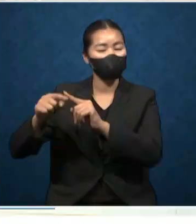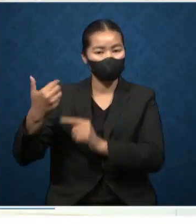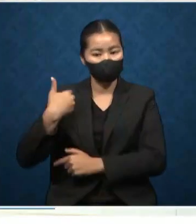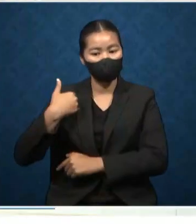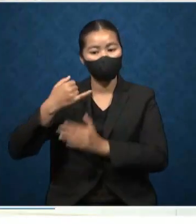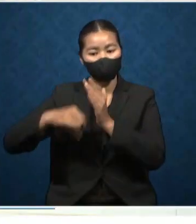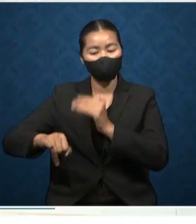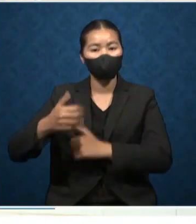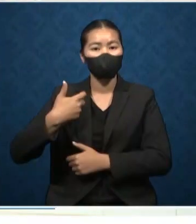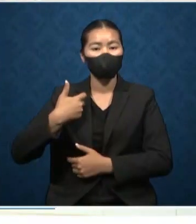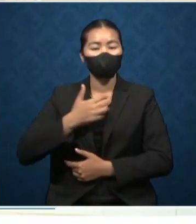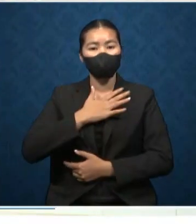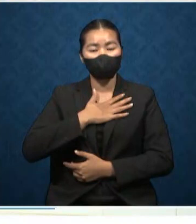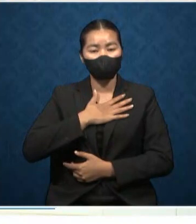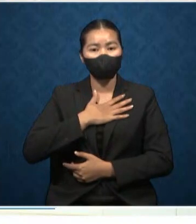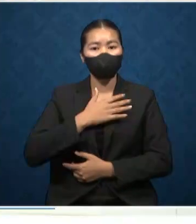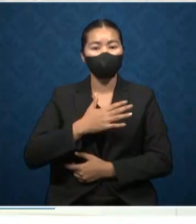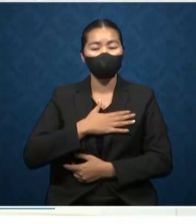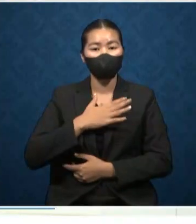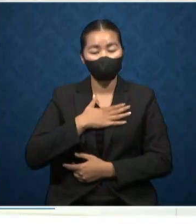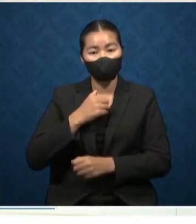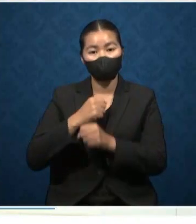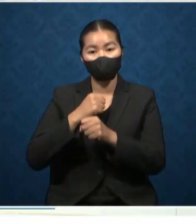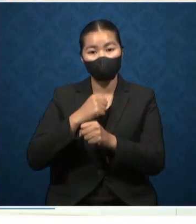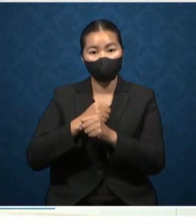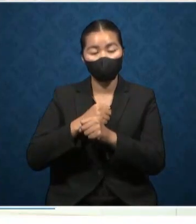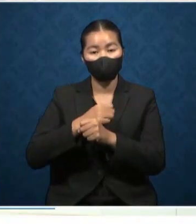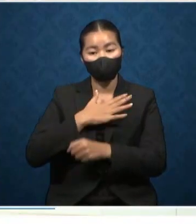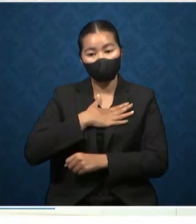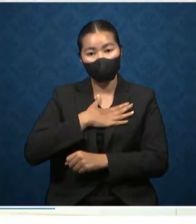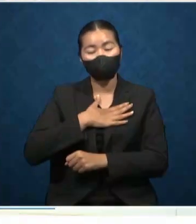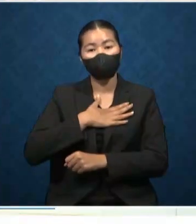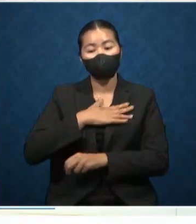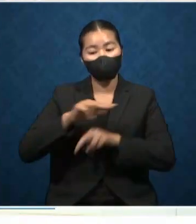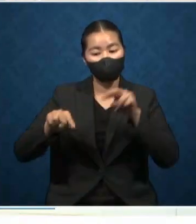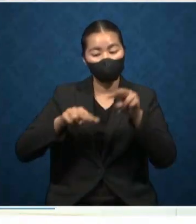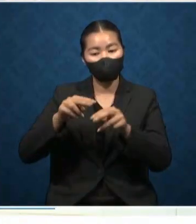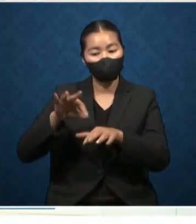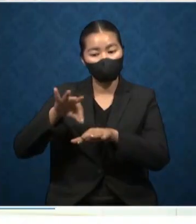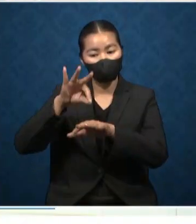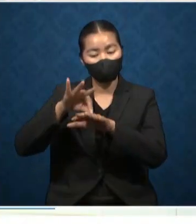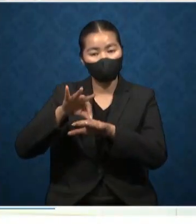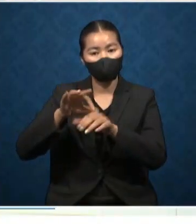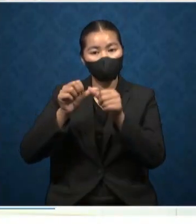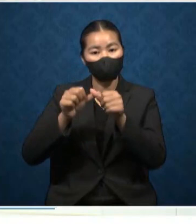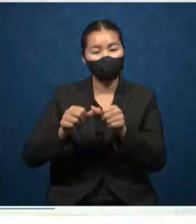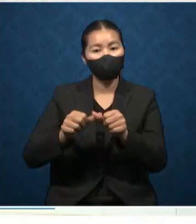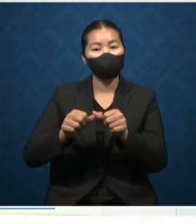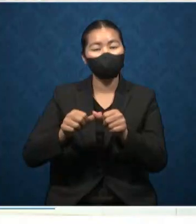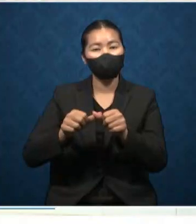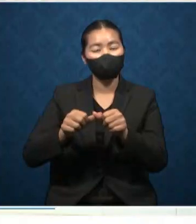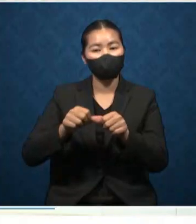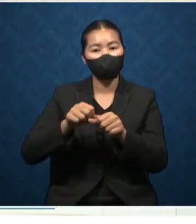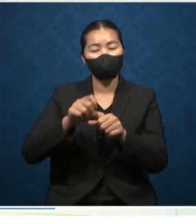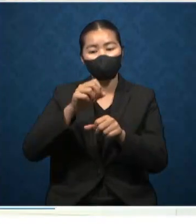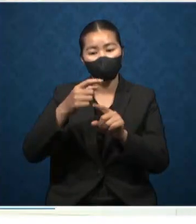ซึในส่วนเนี้ยครับเราก็ในชนหงผมเองจากการที่ลกษาการมาสี่เดือน ห้าเดือนแล้ว reinforceย